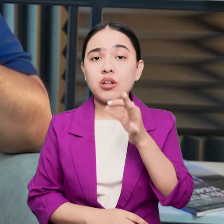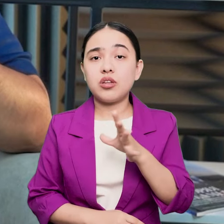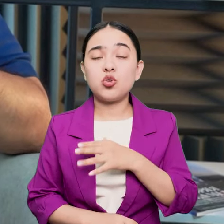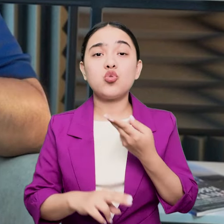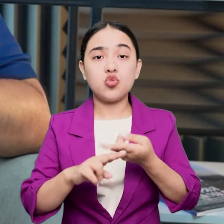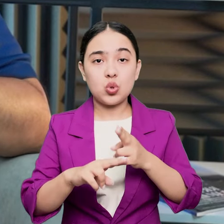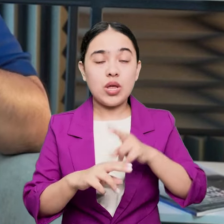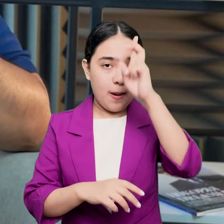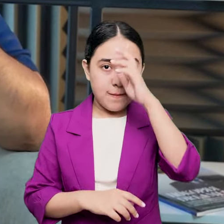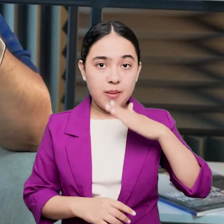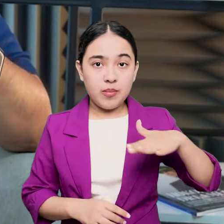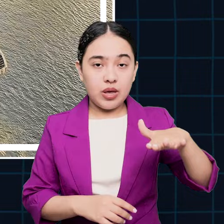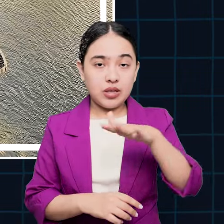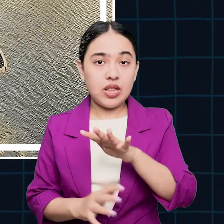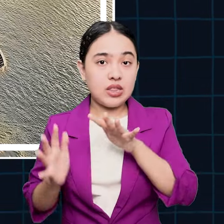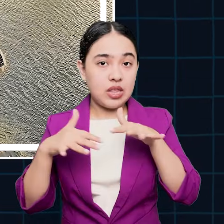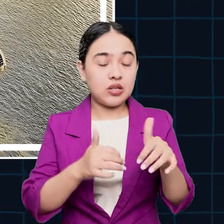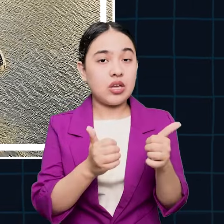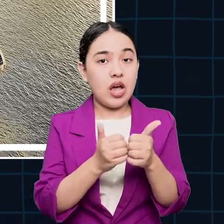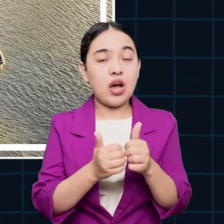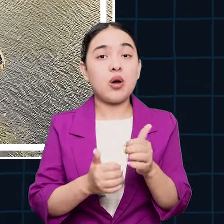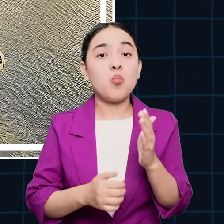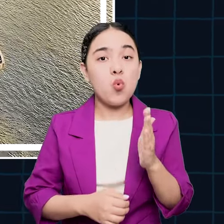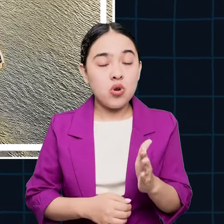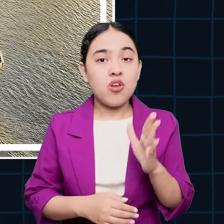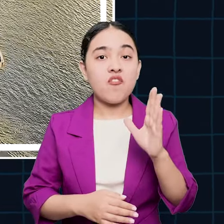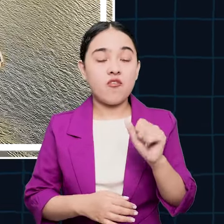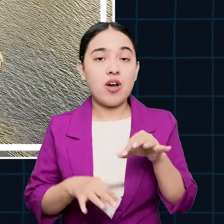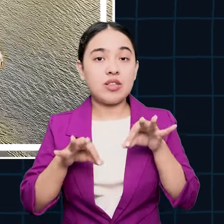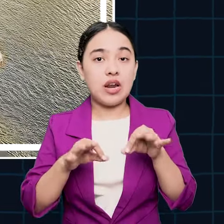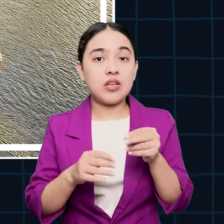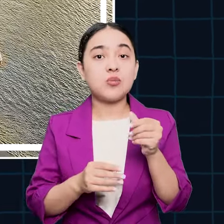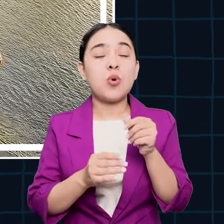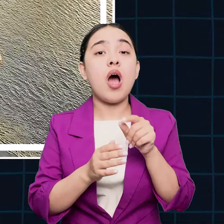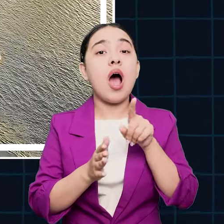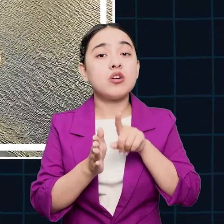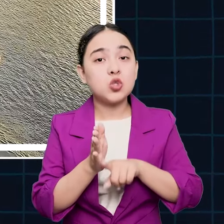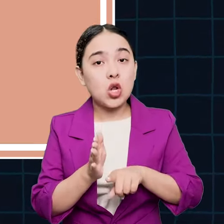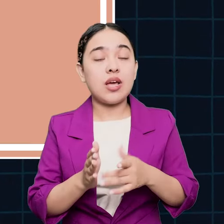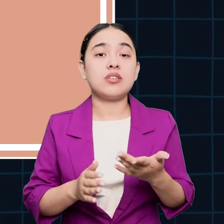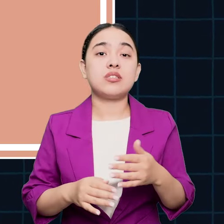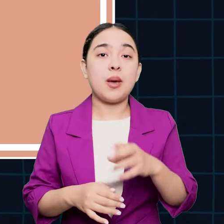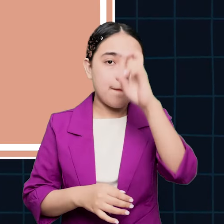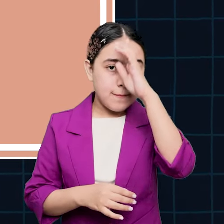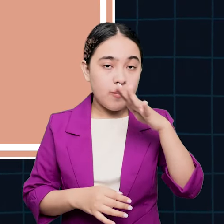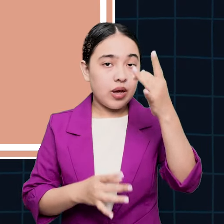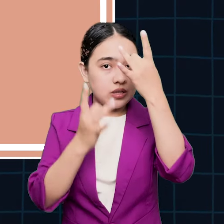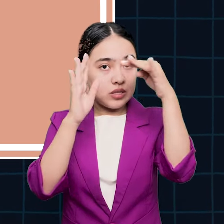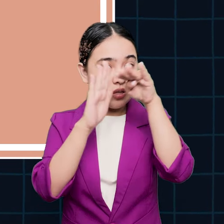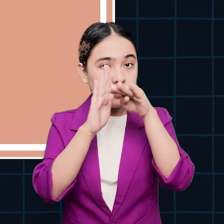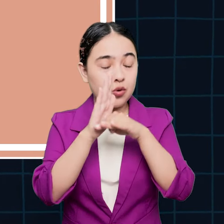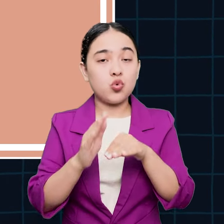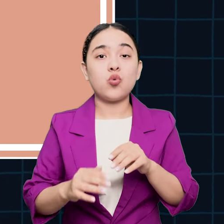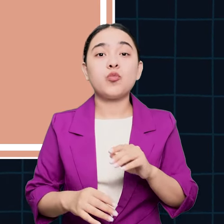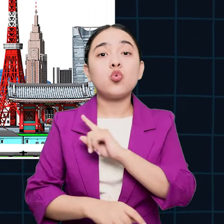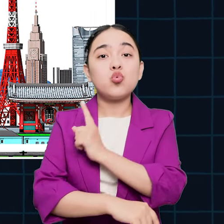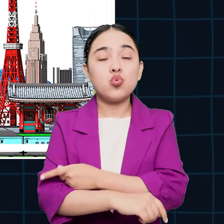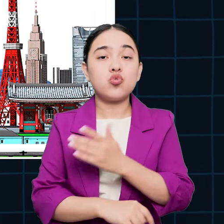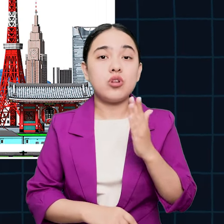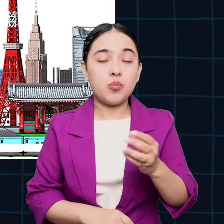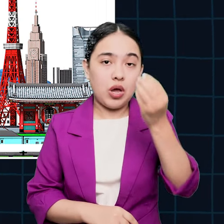O'sha mamlakatning dengizga yaqin bo'lishi va transportning arzonlashishi, mamlakat mentalitetining kuchli bo'lishi,